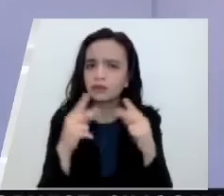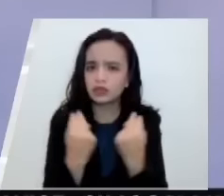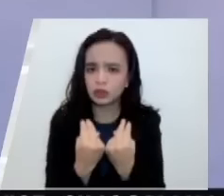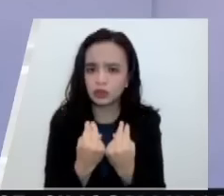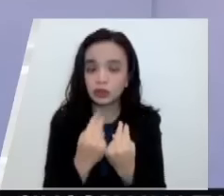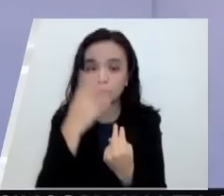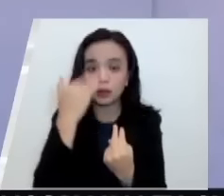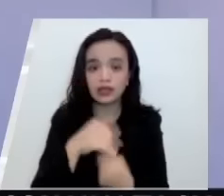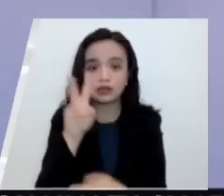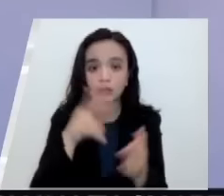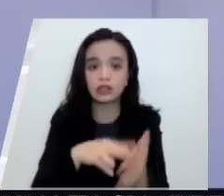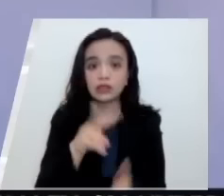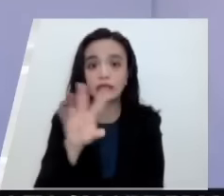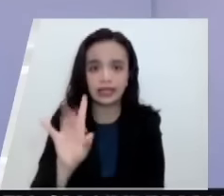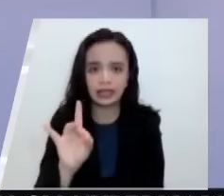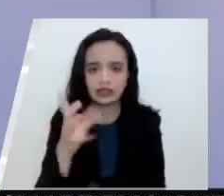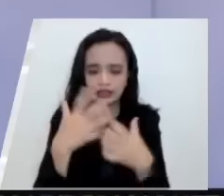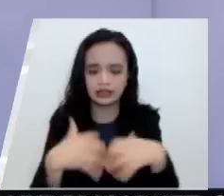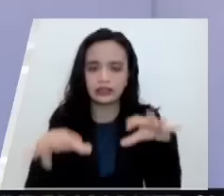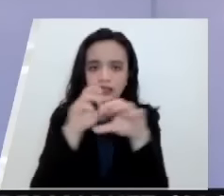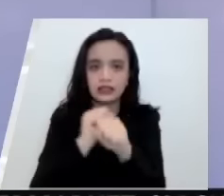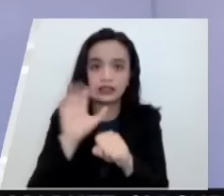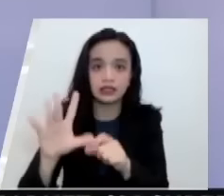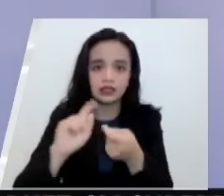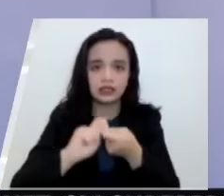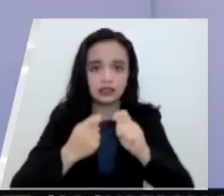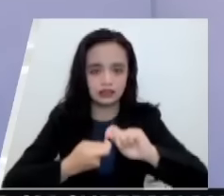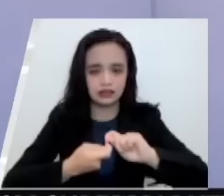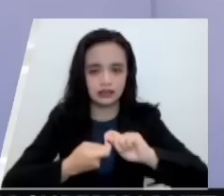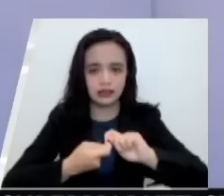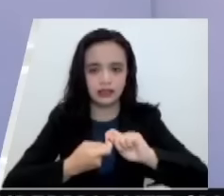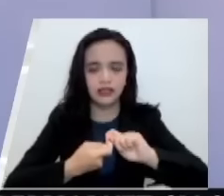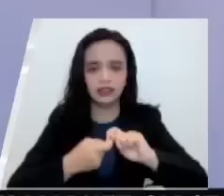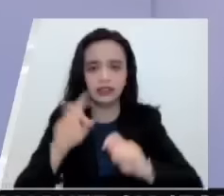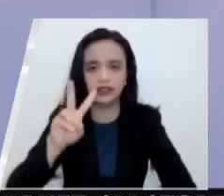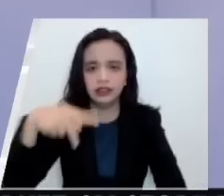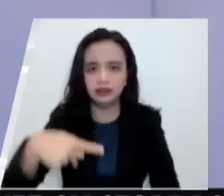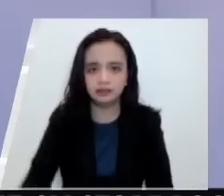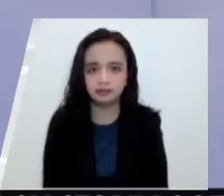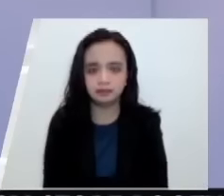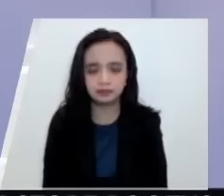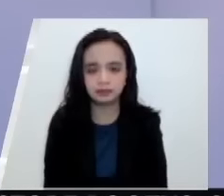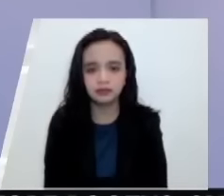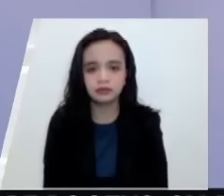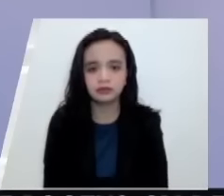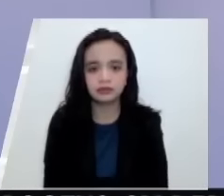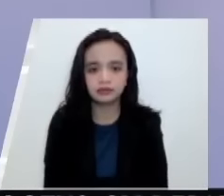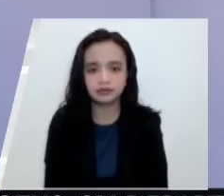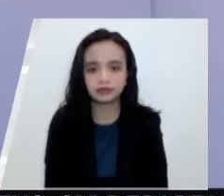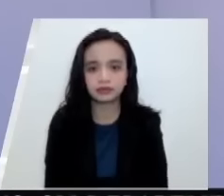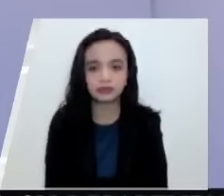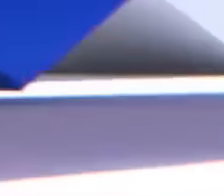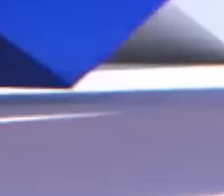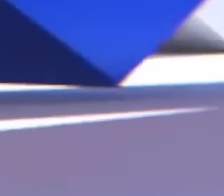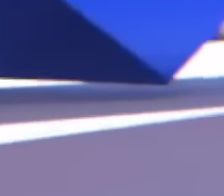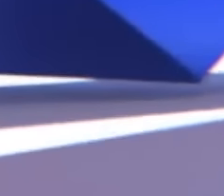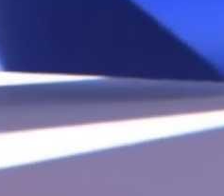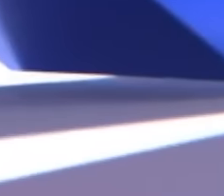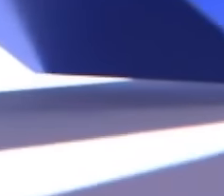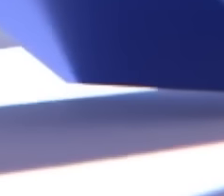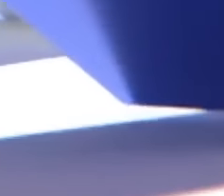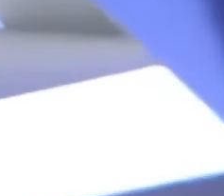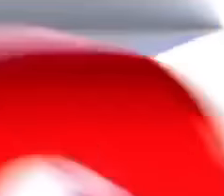2028 pa matatapos ang kanyang termino bilang Vice Presidente. Nakatutok si Jandy Esteban ng GMA Regional TV, One